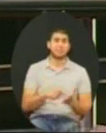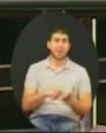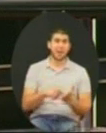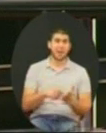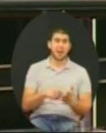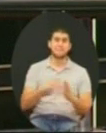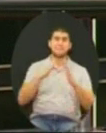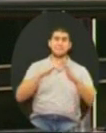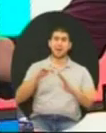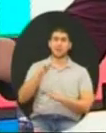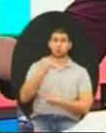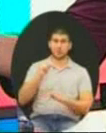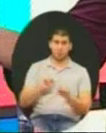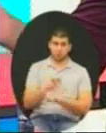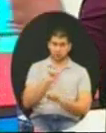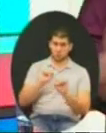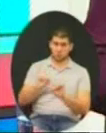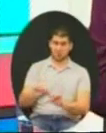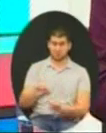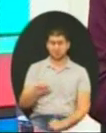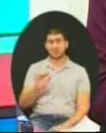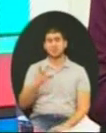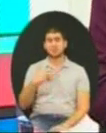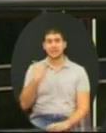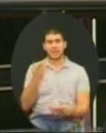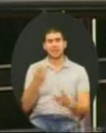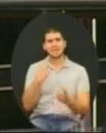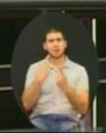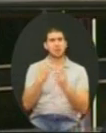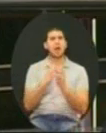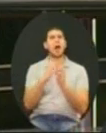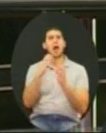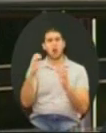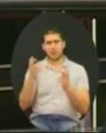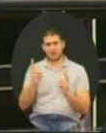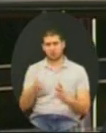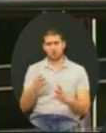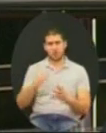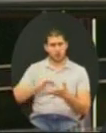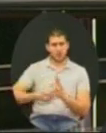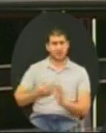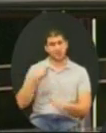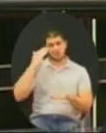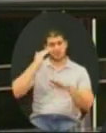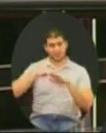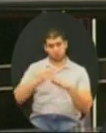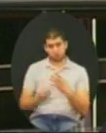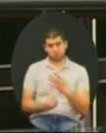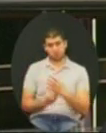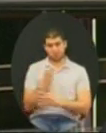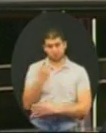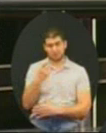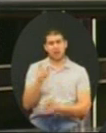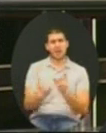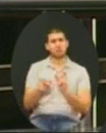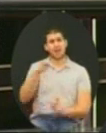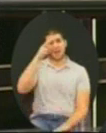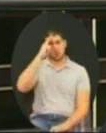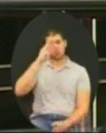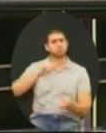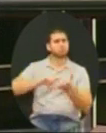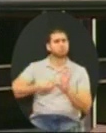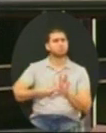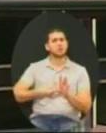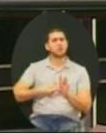כי המחנה הציוני והאופוזיציה תומכים בו. תומכים בו, ואם יהיה בעצם דיון ארוך, יוכלו להעביר אותו. אנחנו מזכירים רק שכשהוא נולד, אנשי הליכוד שמו את החוק